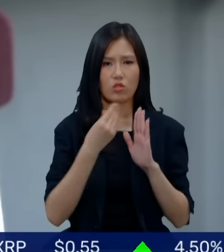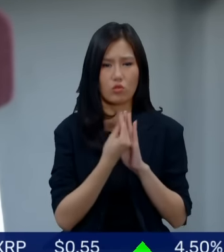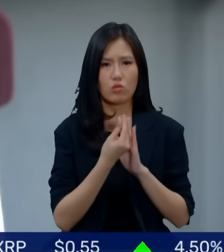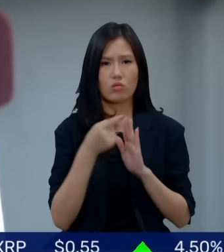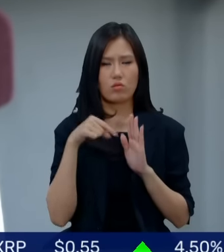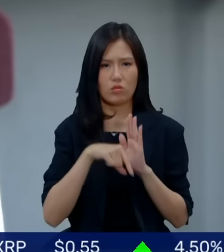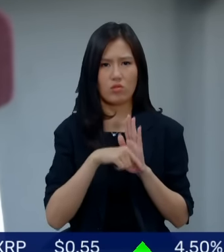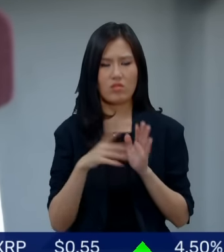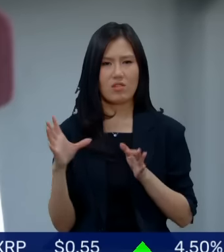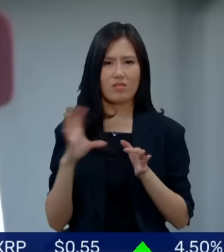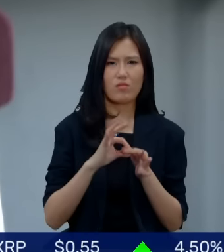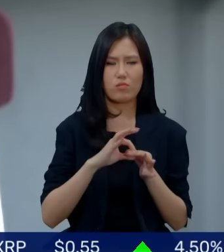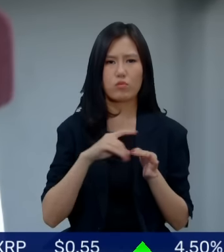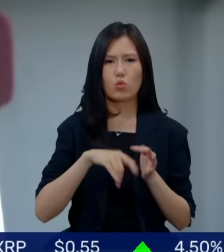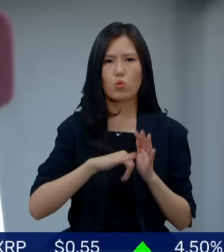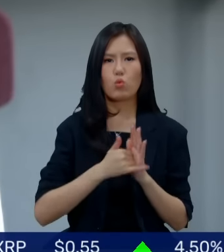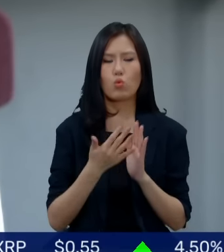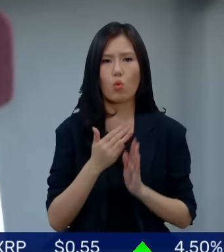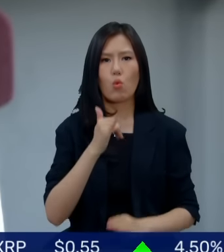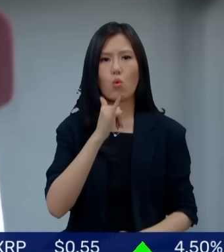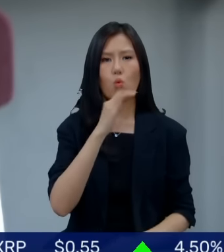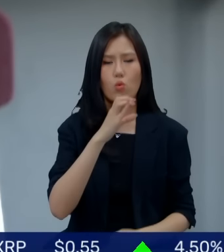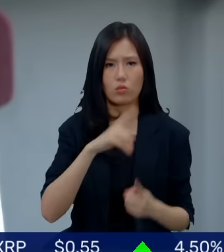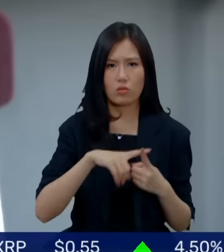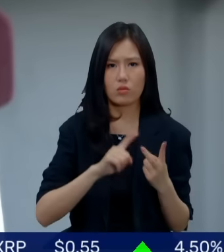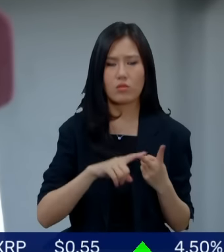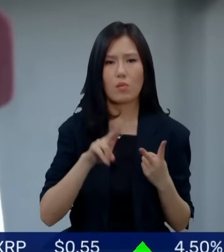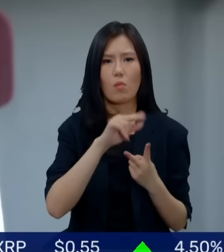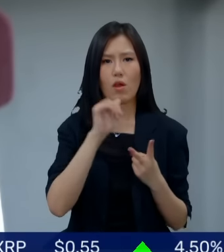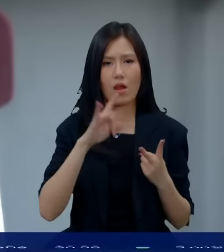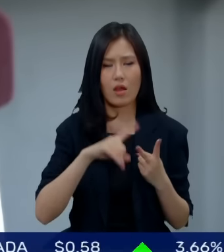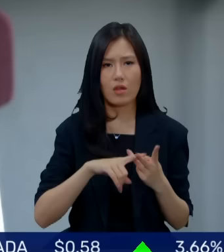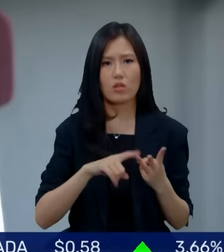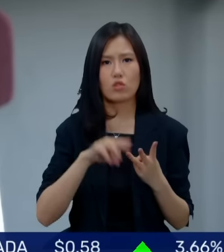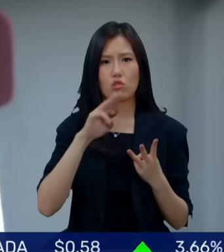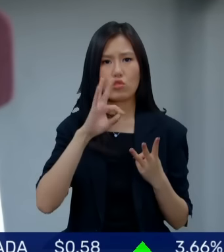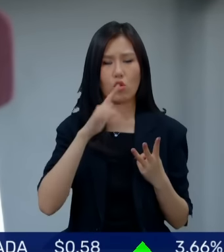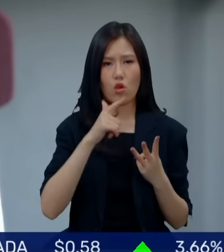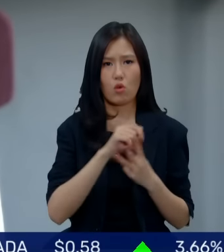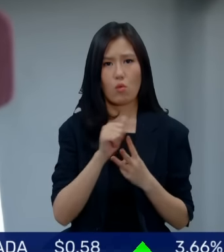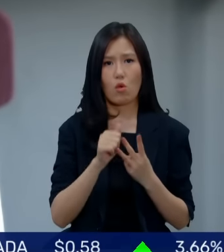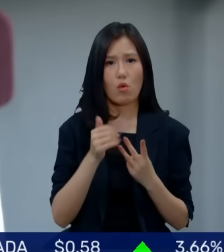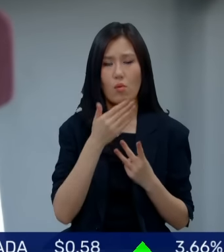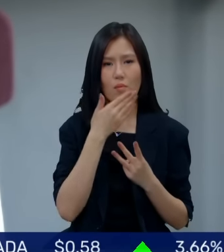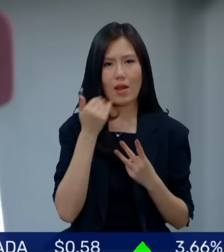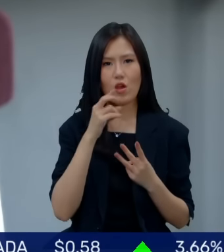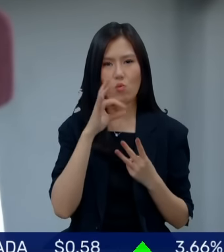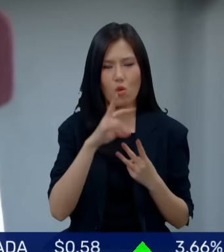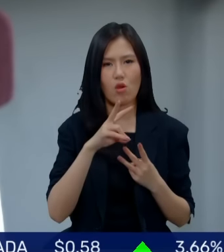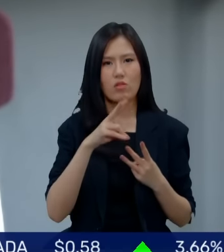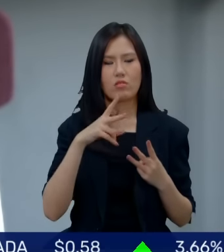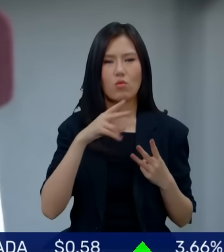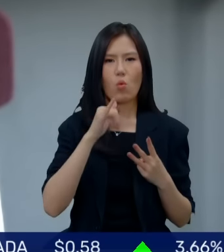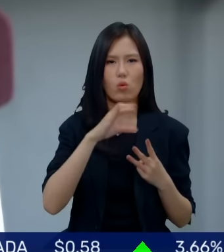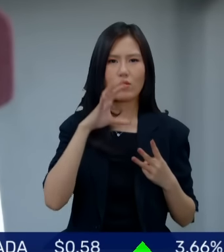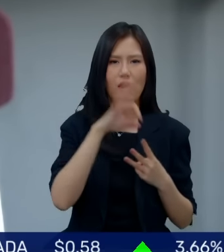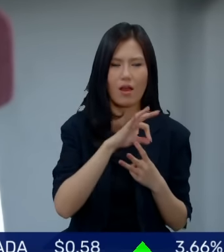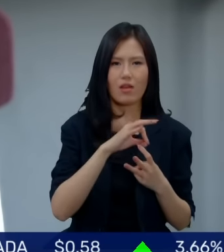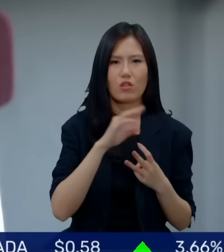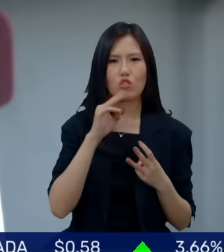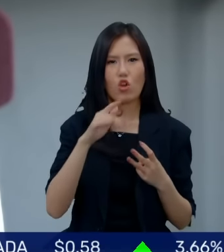хязгаарлалт хийн гэдэг маань юу юм бэ гэхээр за ус тулаан цахилгааны төлбөрөө төлөхгүй болвол цахилгаан дээр хязгаарлалт хийчихэж штэ. За ингэ явчихж байгаа. За нөгөө